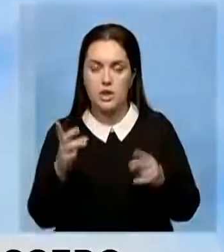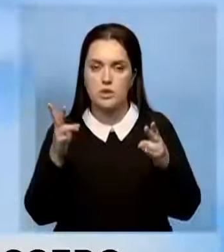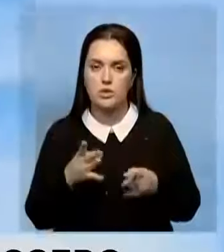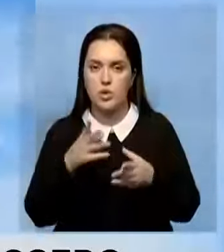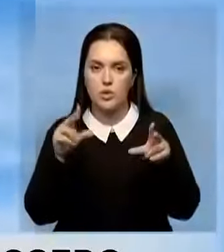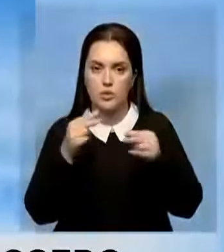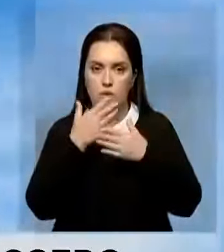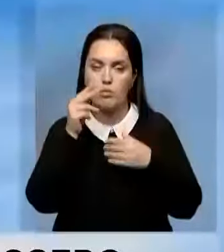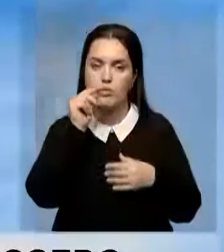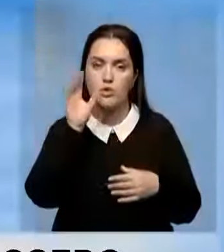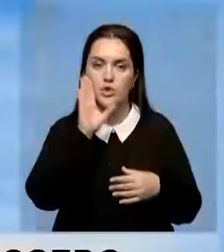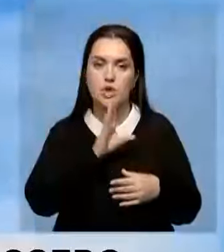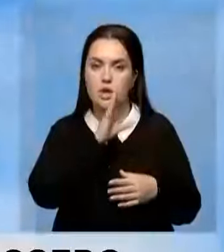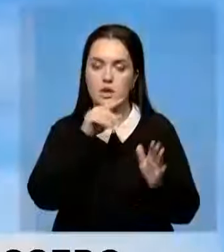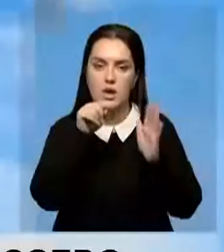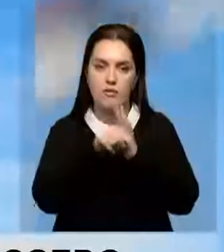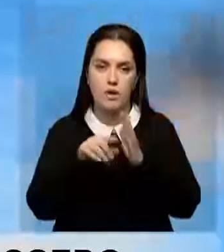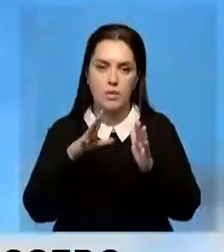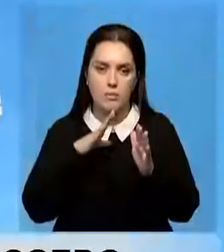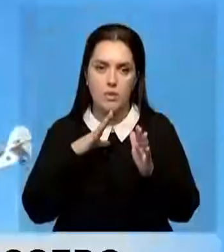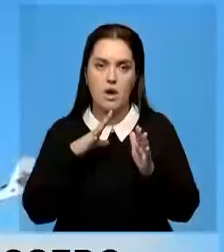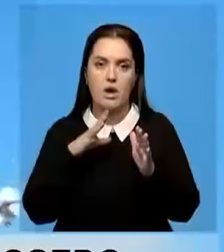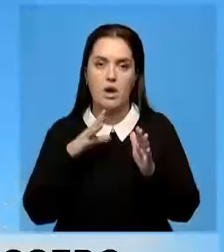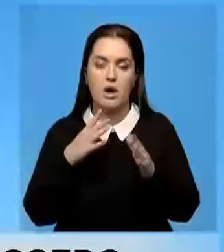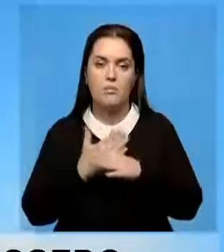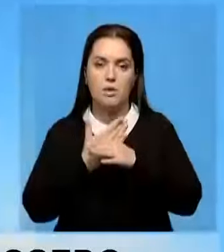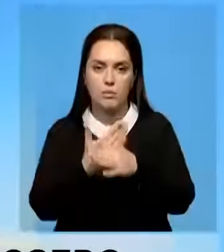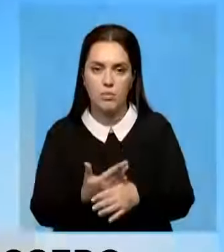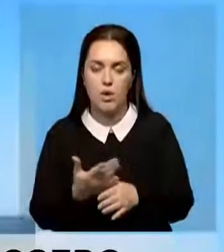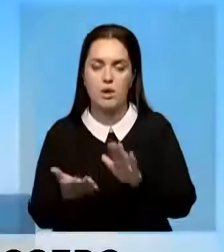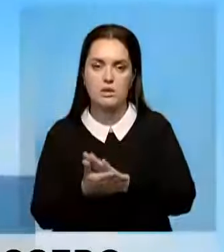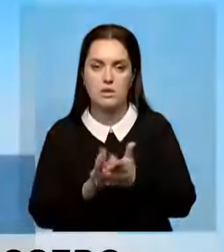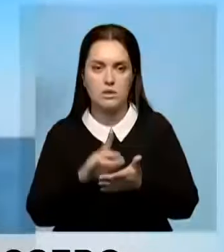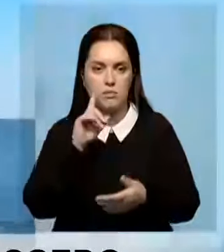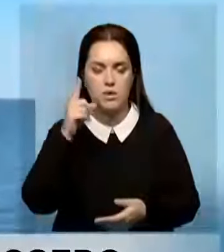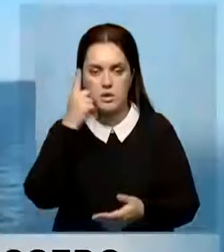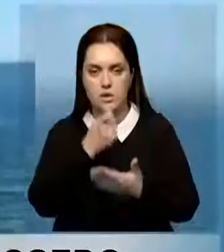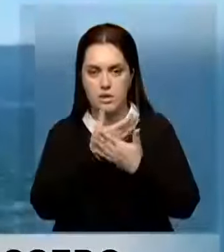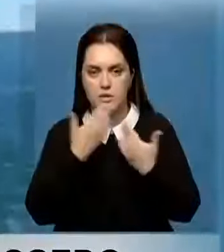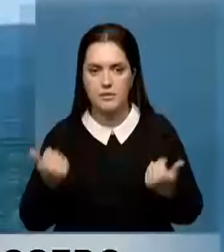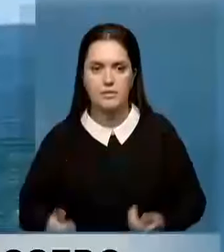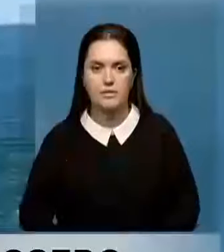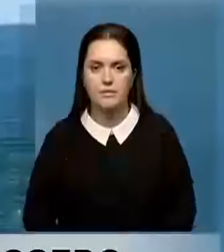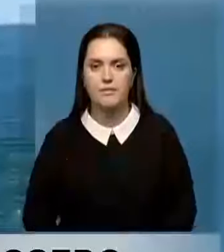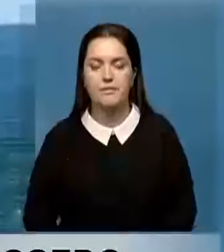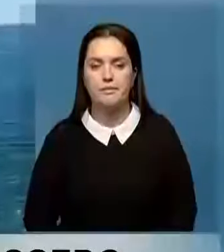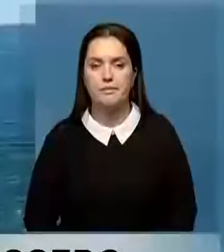жертв нет. Мужчине и женщине, которым находились внутри аппарата, медики оказали необходимую помощь. Об их состоянии не сообщается.